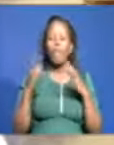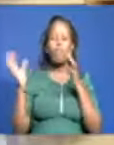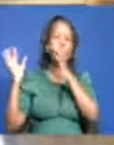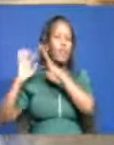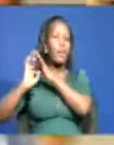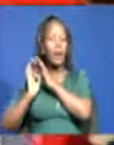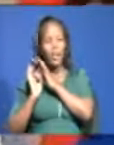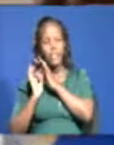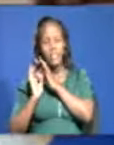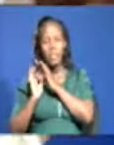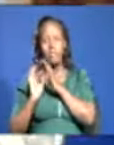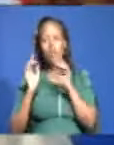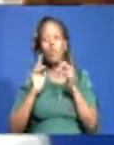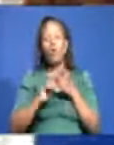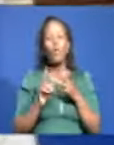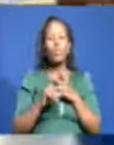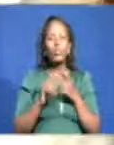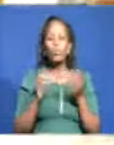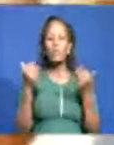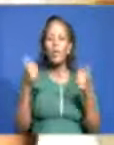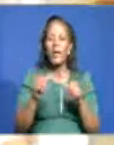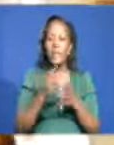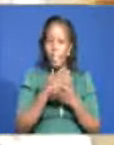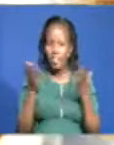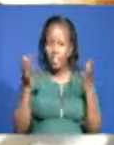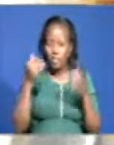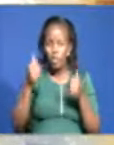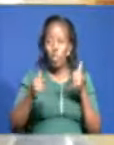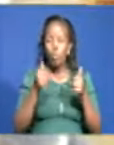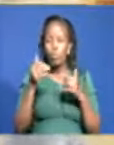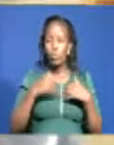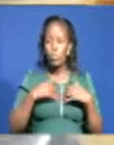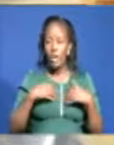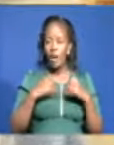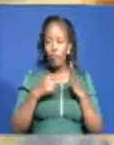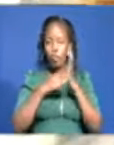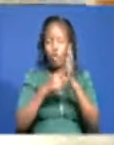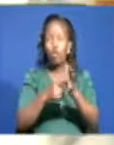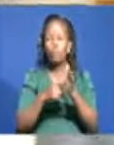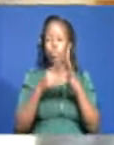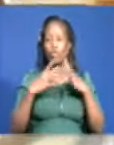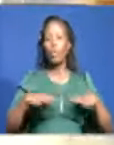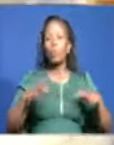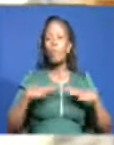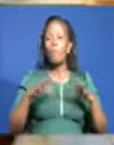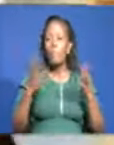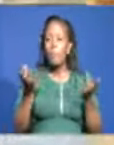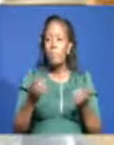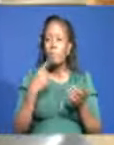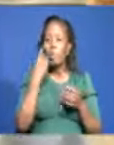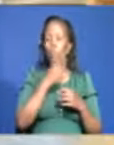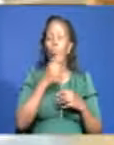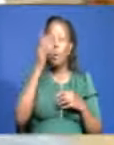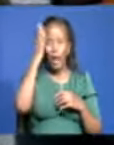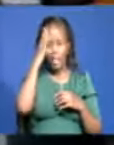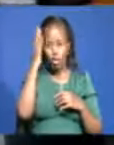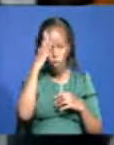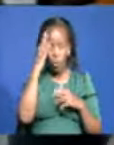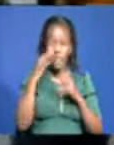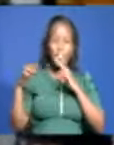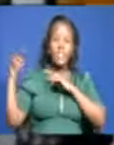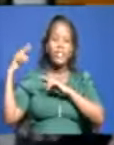kitu ambacho kwamba kilioko ambao kwamba kinaonyesha kwamba hawa watu ni watu ambao kwamba wanajulikana katika historia yao ya